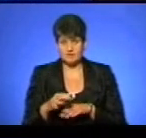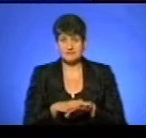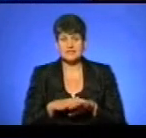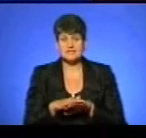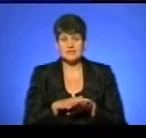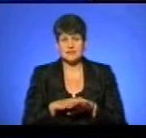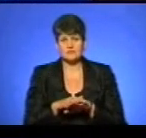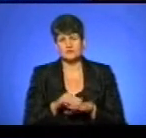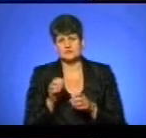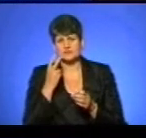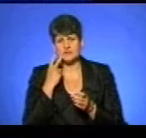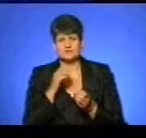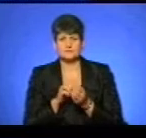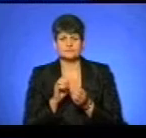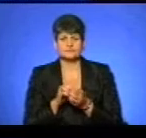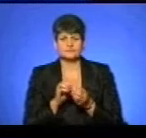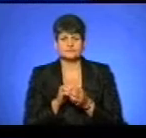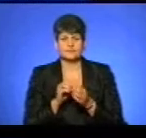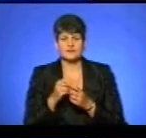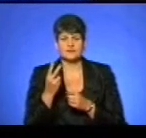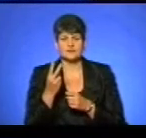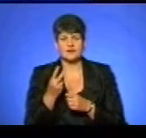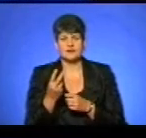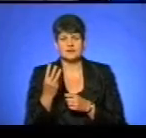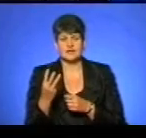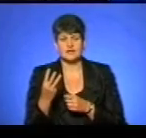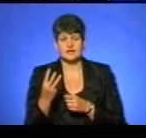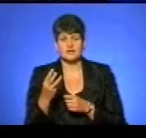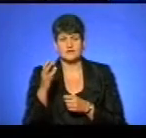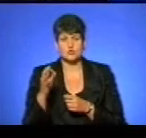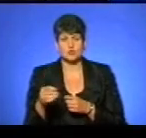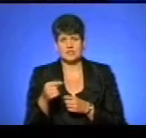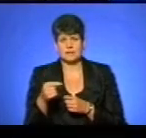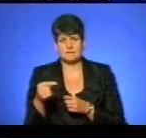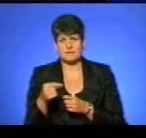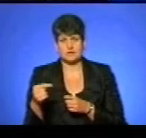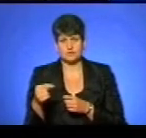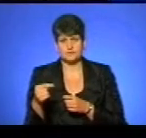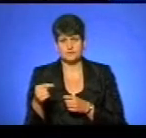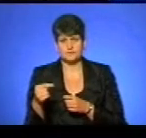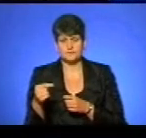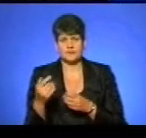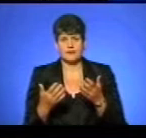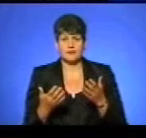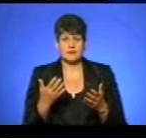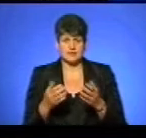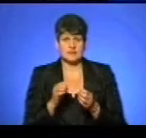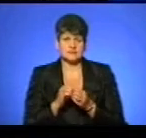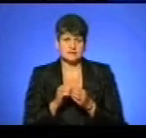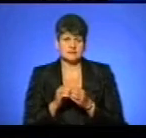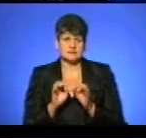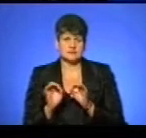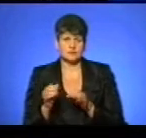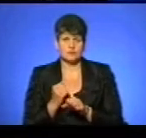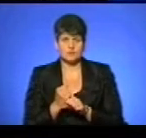воно стабільно, там, вони казали, 2-3% мінусу на сьогоднішній день до попереднього відповідного періоду, але стабільно воно